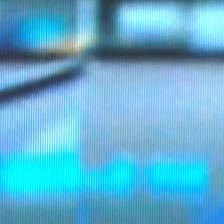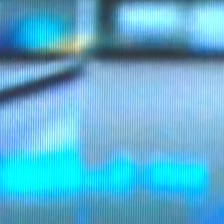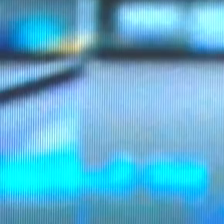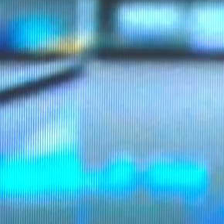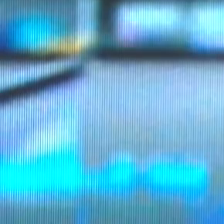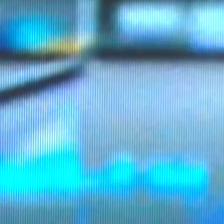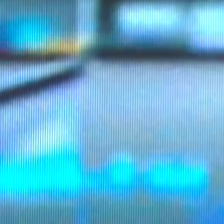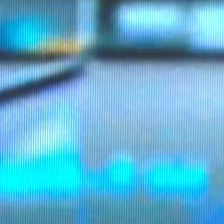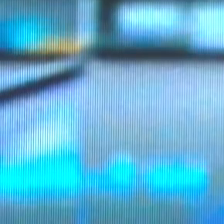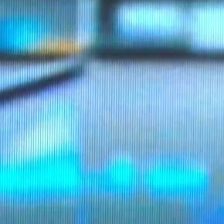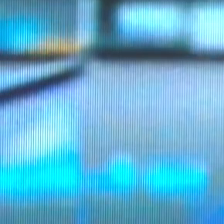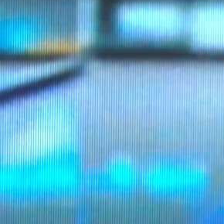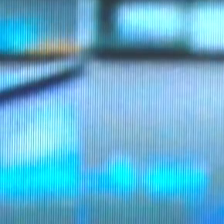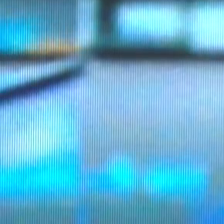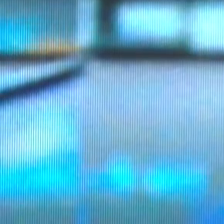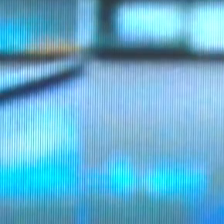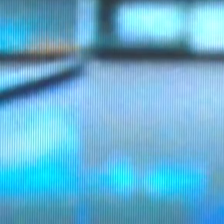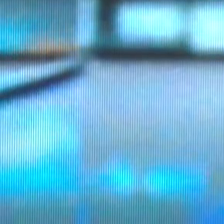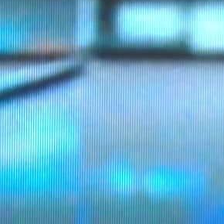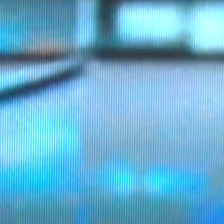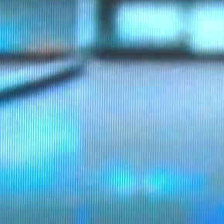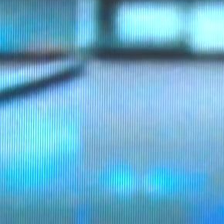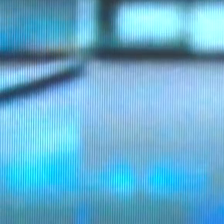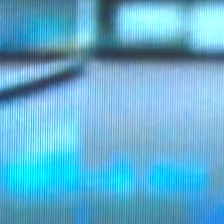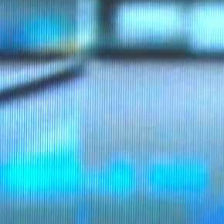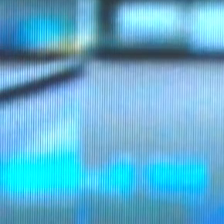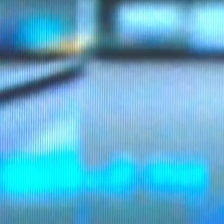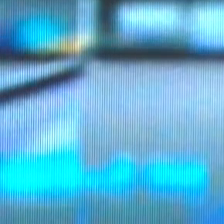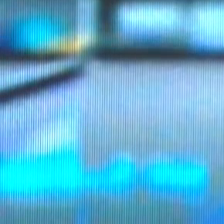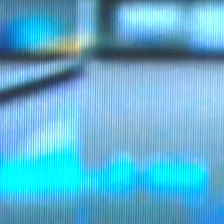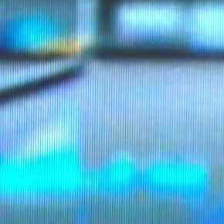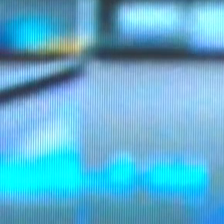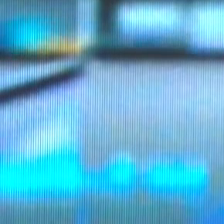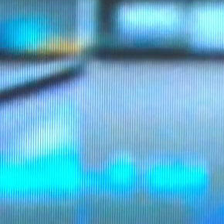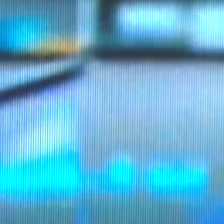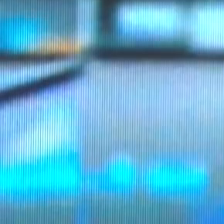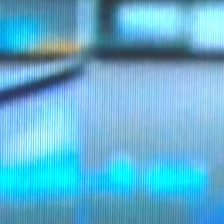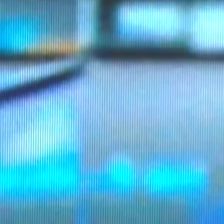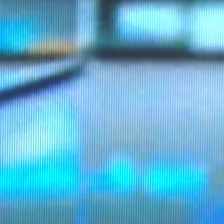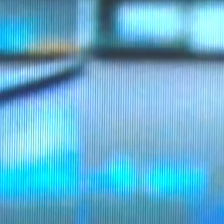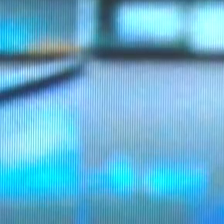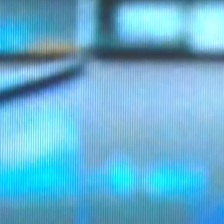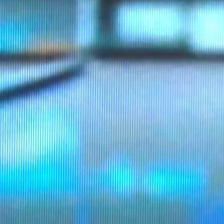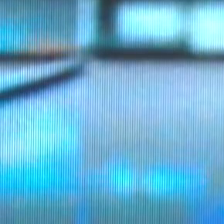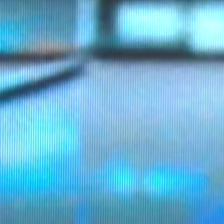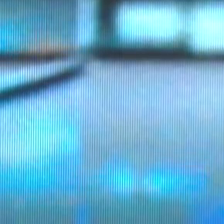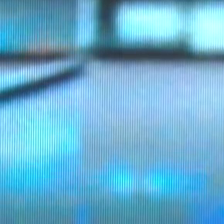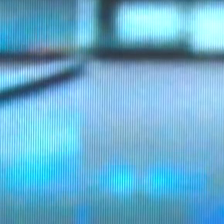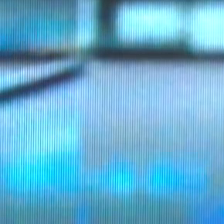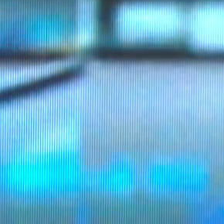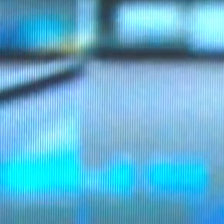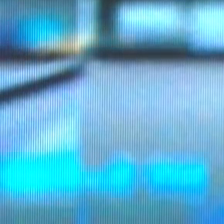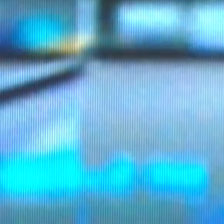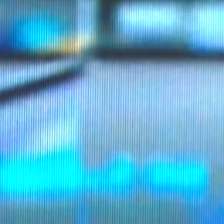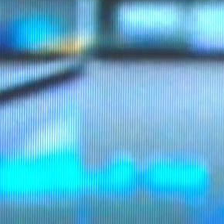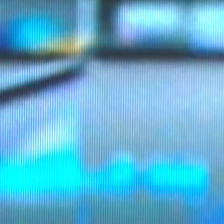הידיעה שהרגיעה בדרום היא זמנית מאוד ושברירית מאוד, והאיום העולה מצד ההנהגה באיראן. הכתבה של עמיחי שטיין.